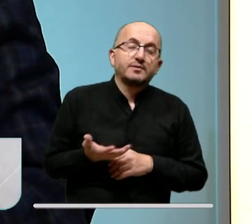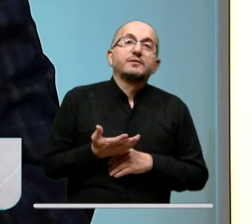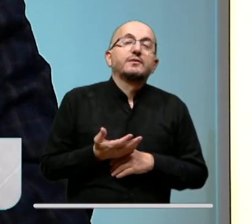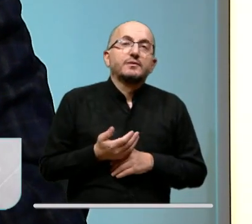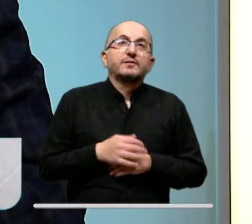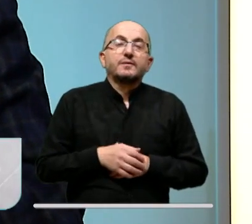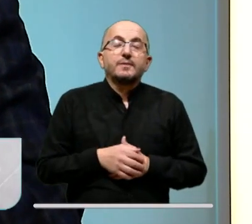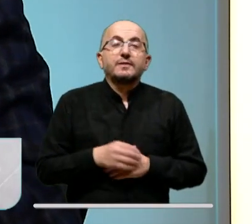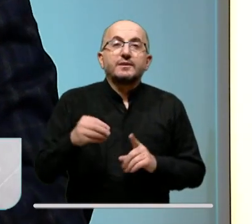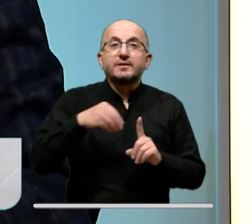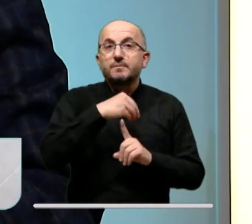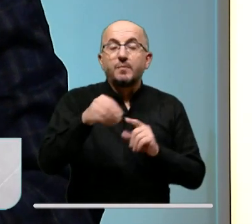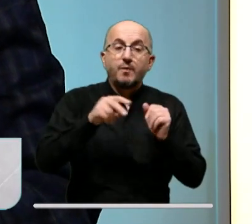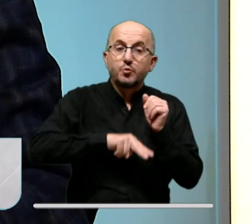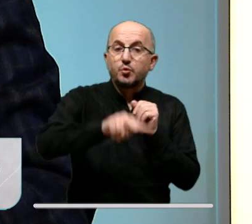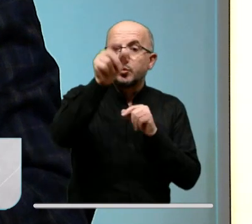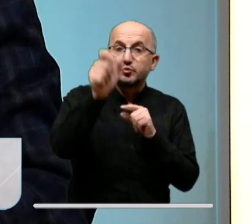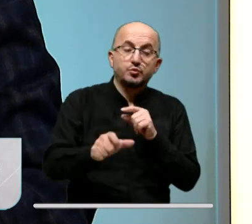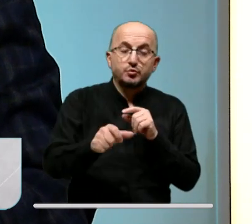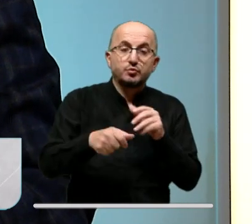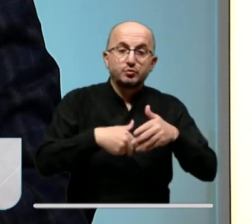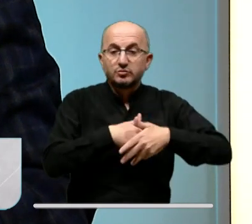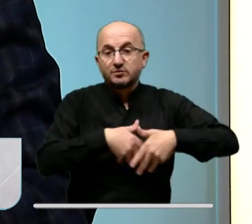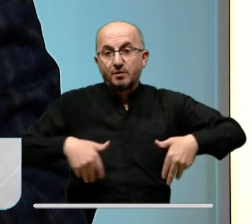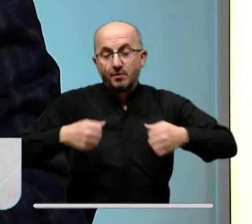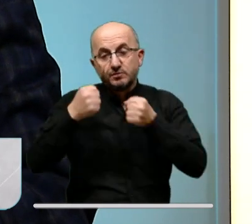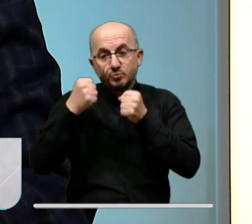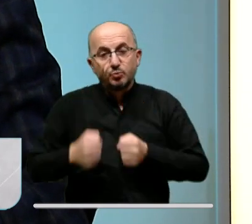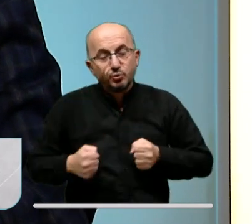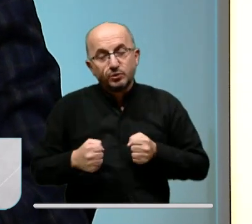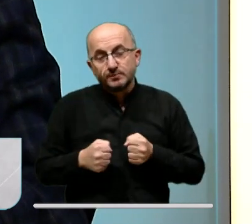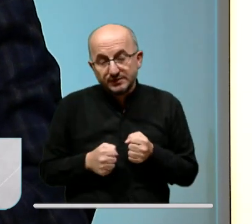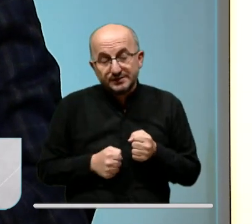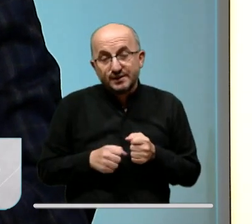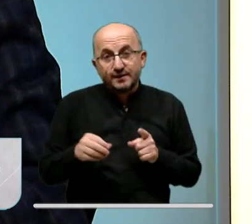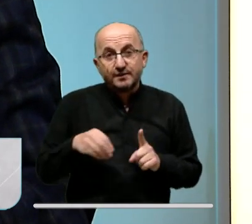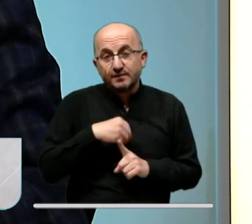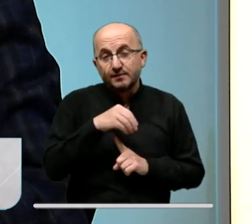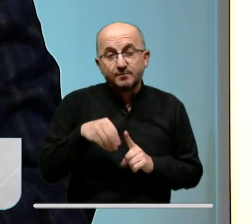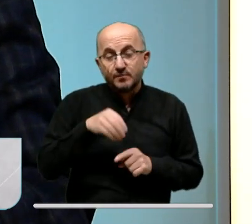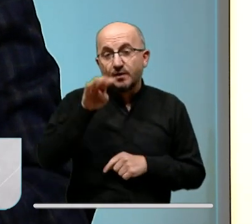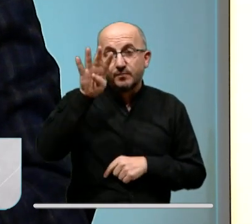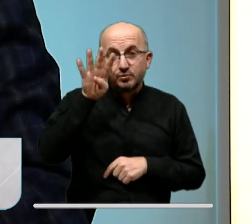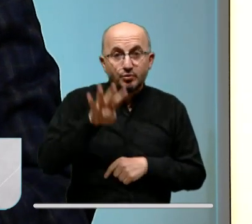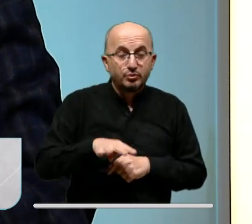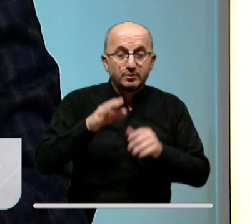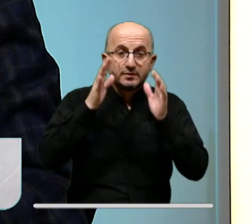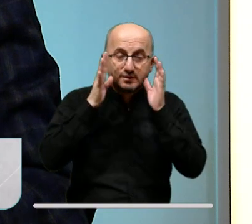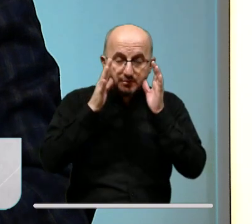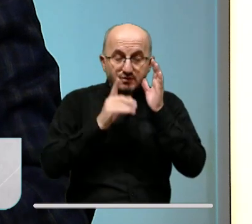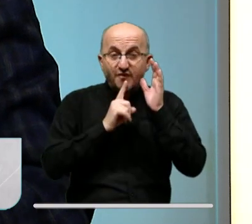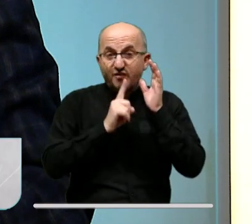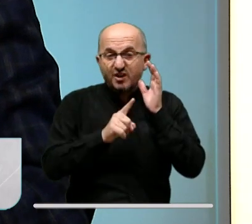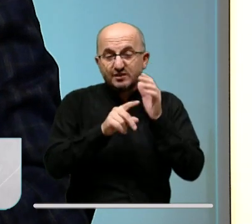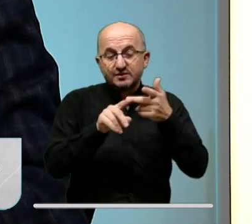Eee İmam seferi ise cemaat de Mukim ise İmam 4 rekatlık namazlarda